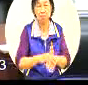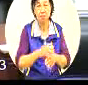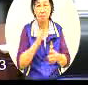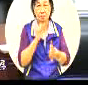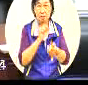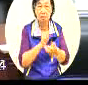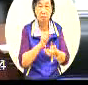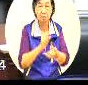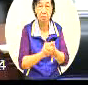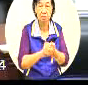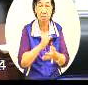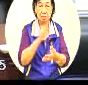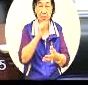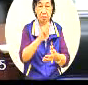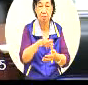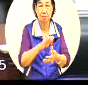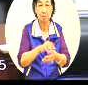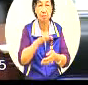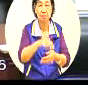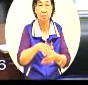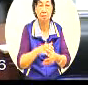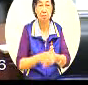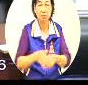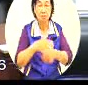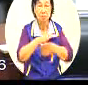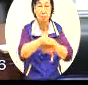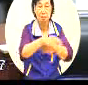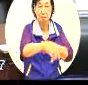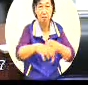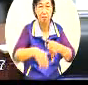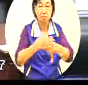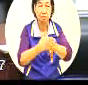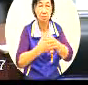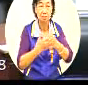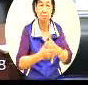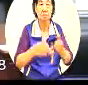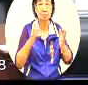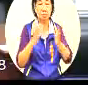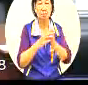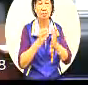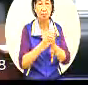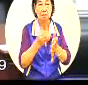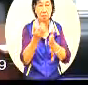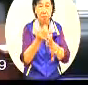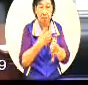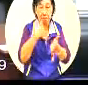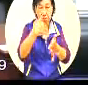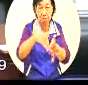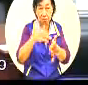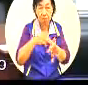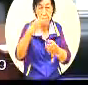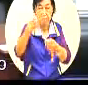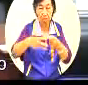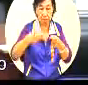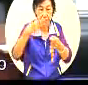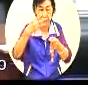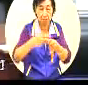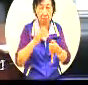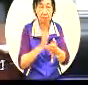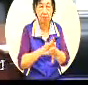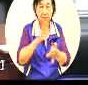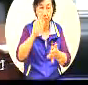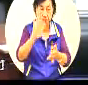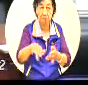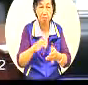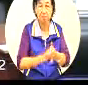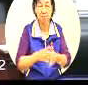局针对于这个污水的这个费用，他预计3年后来征收，那本席建议但应该但环保给我